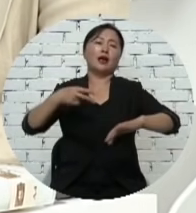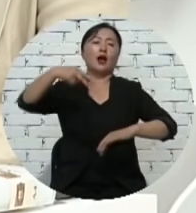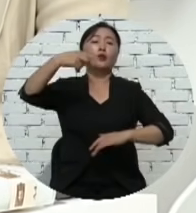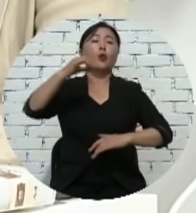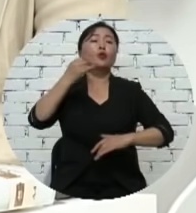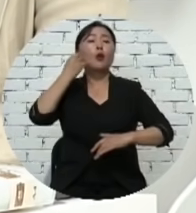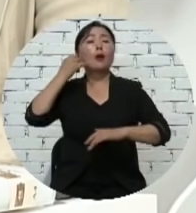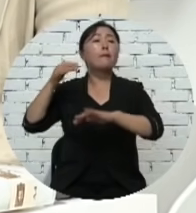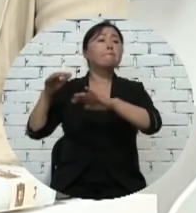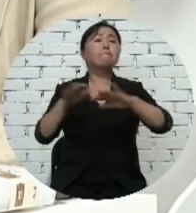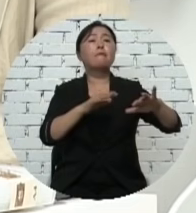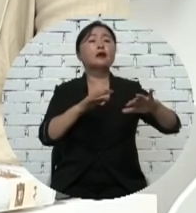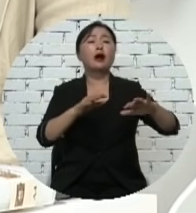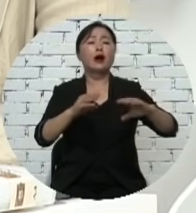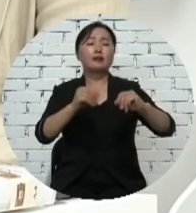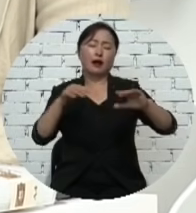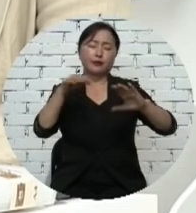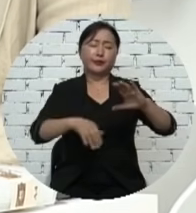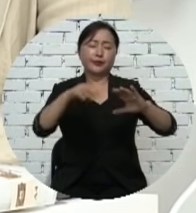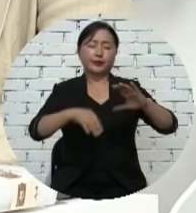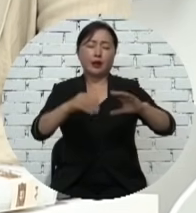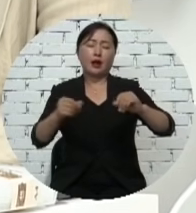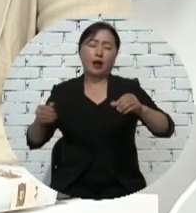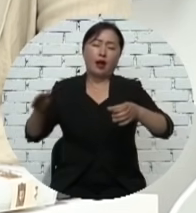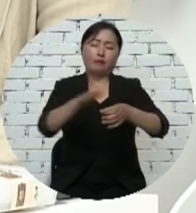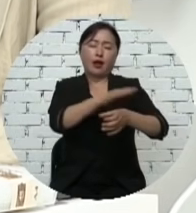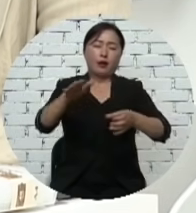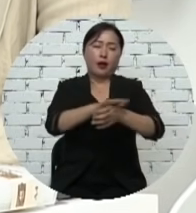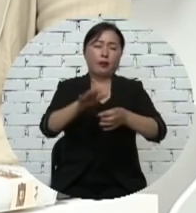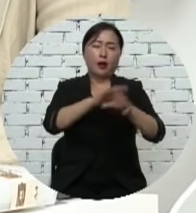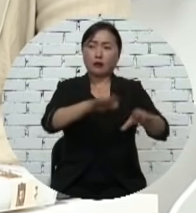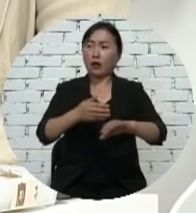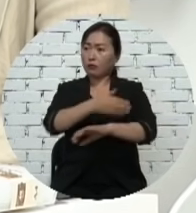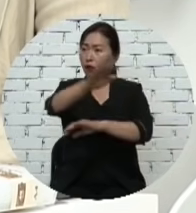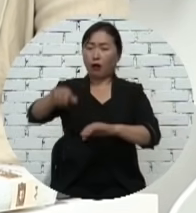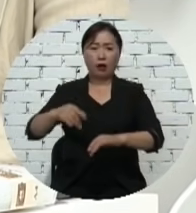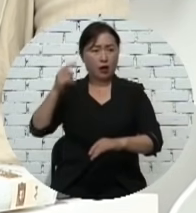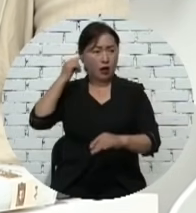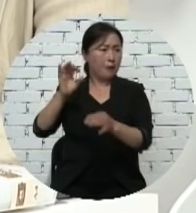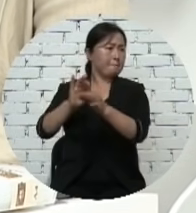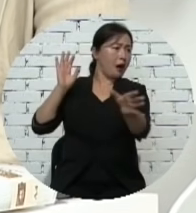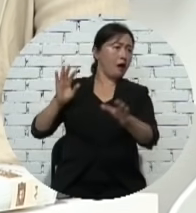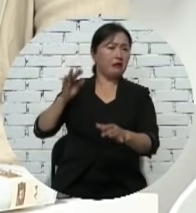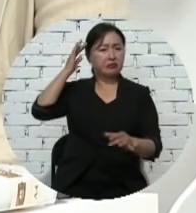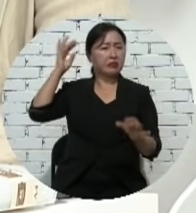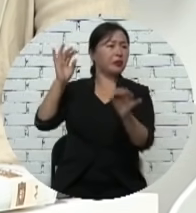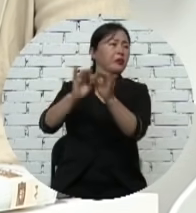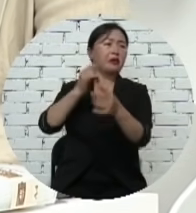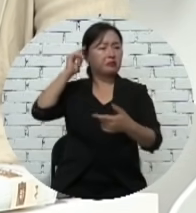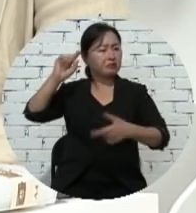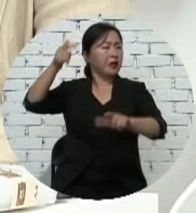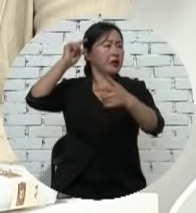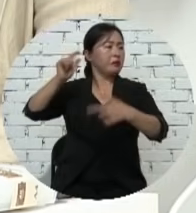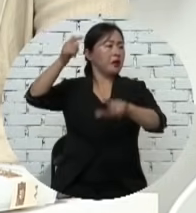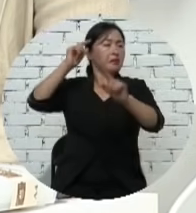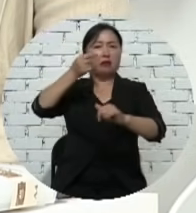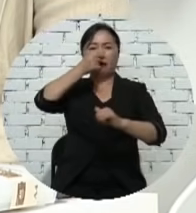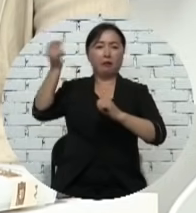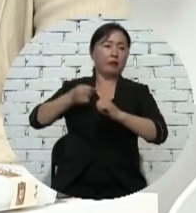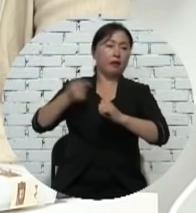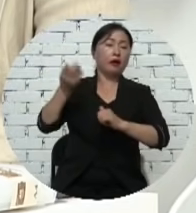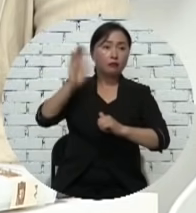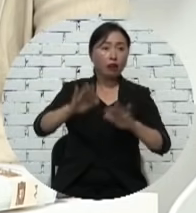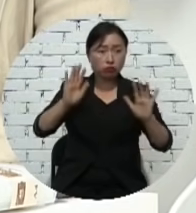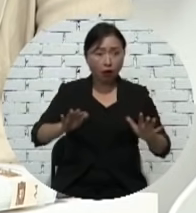할 때 네. 송도를 바다를 메워서 도시를 만들 때 아무도 동의하지 않았어요. 무슨 바다를 만들어서 도시를 만드느냐 그랬는데 지금 돼